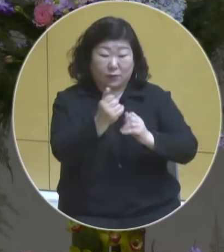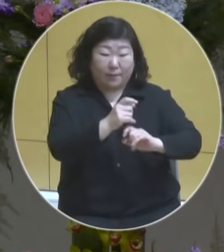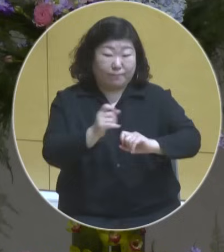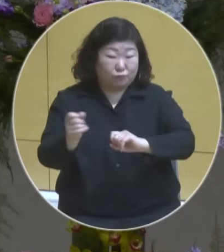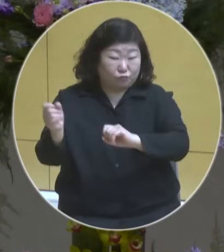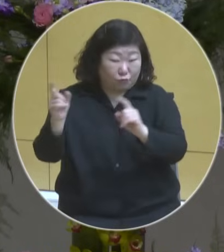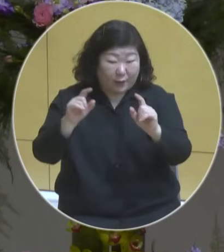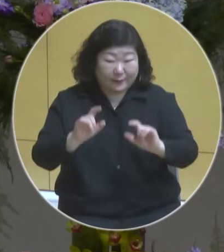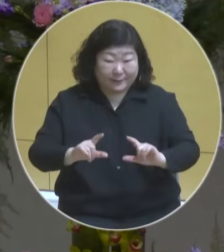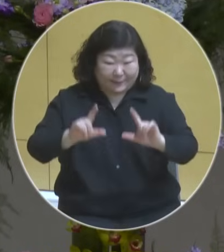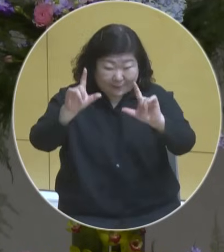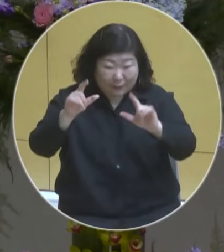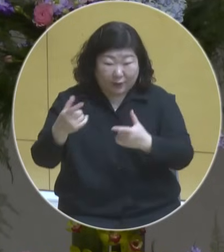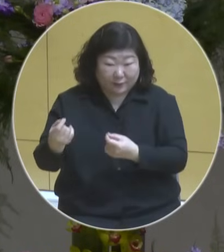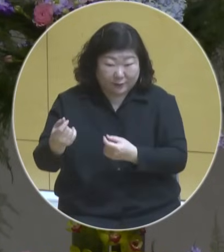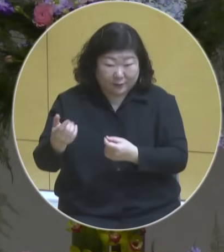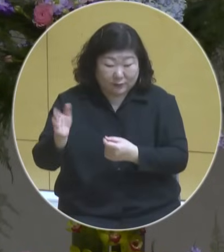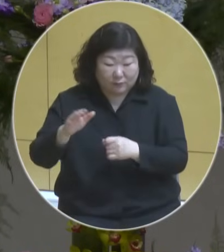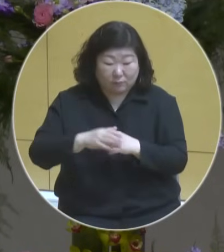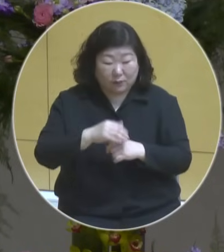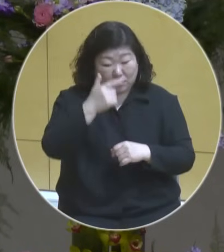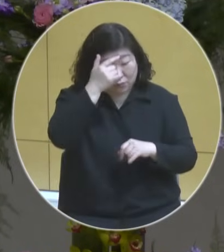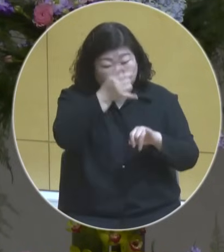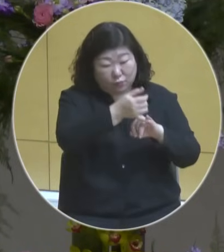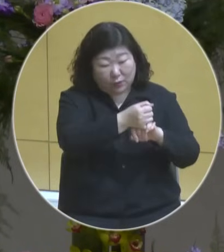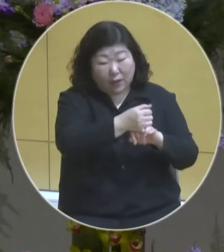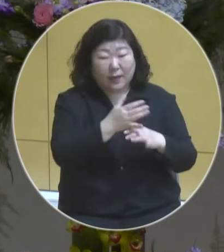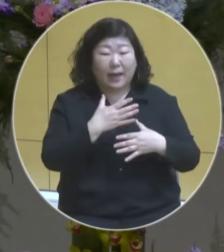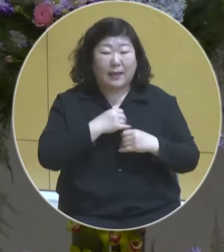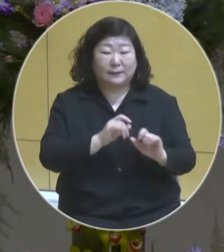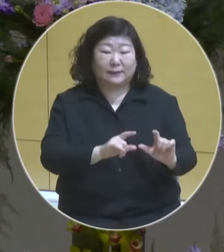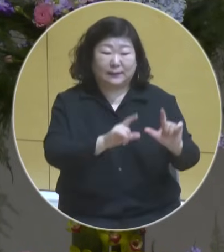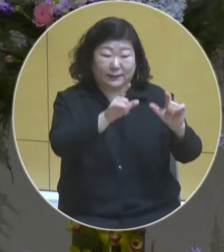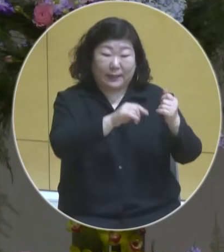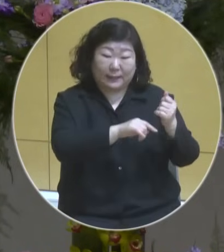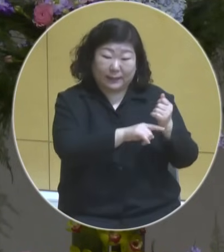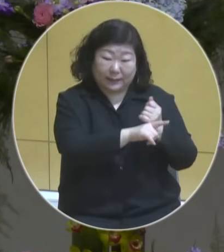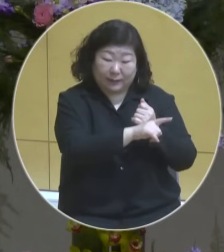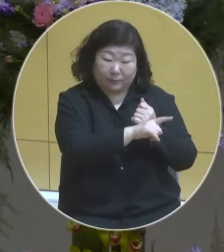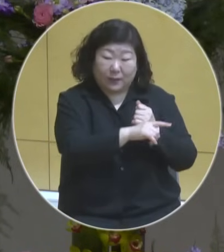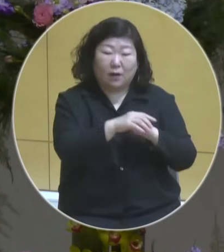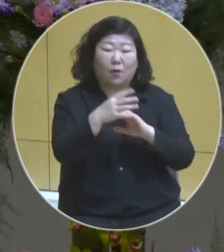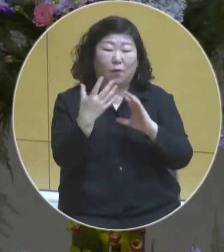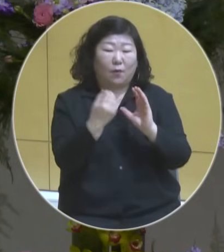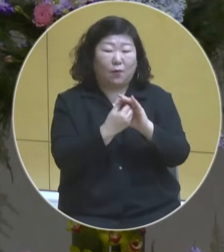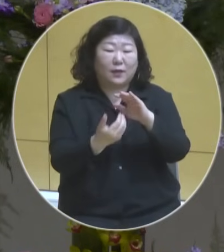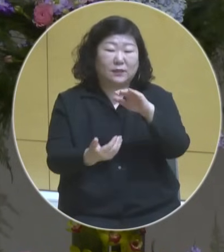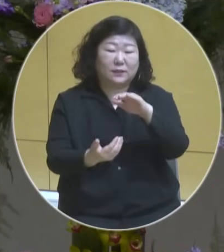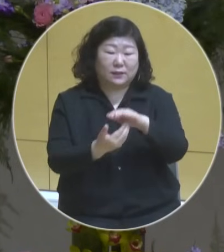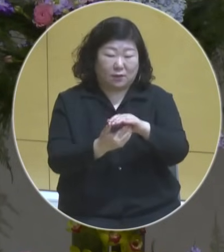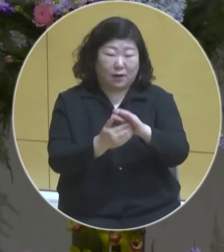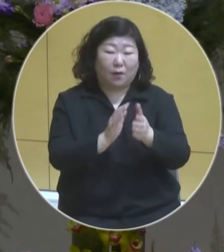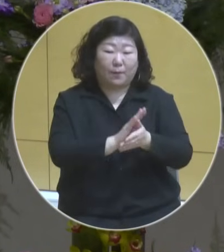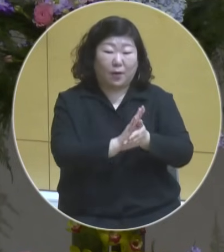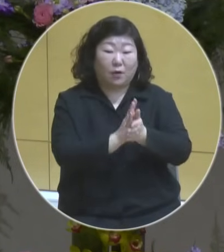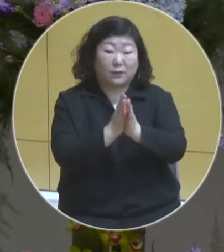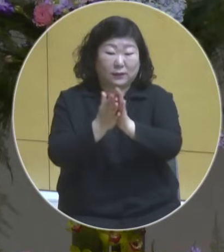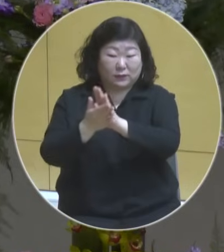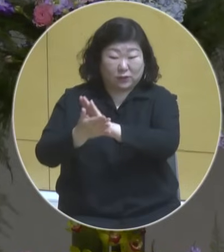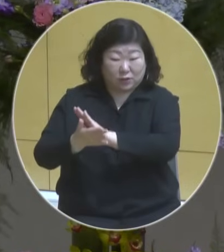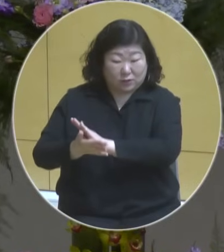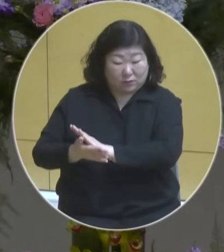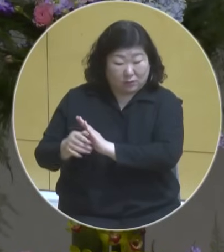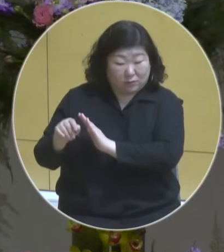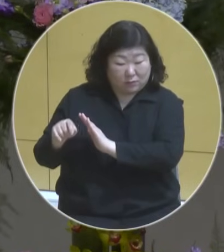바뀌었지만 구약의 안식의 의미를 완성하고 승화시켰다고 믿고 있기 때문에 주일의 의미를